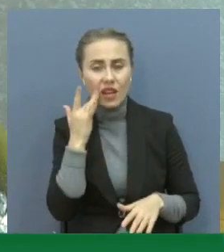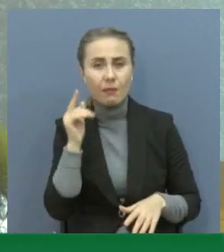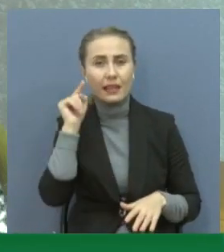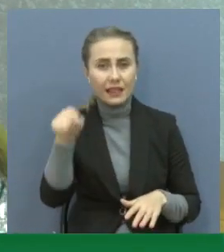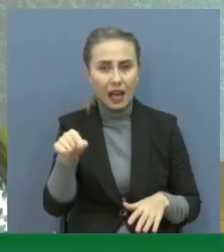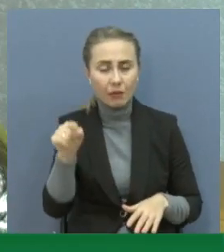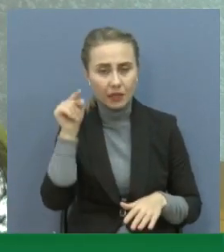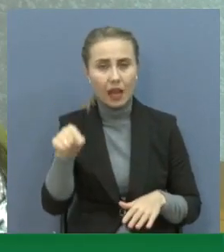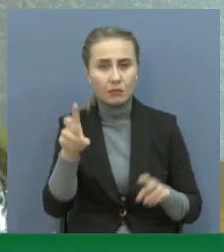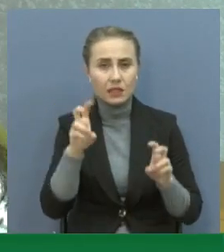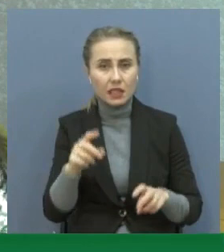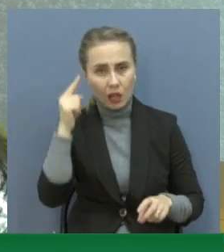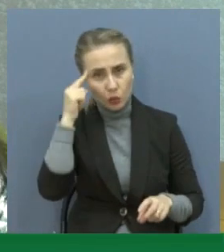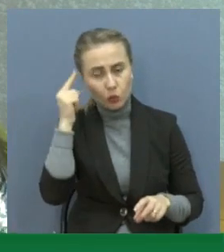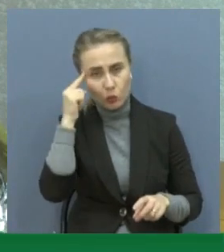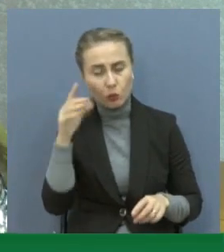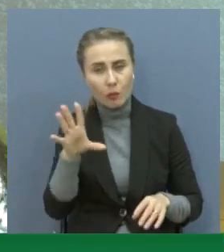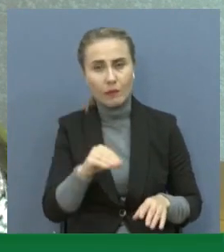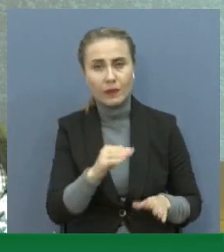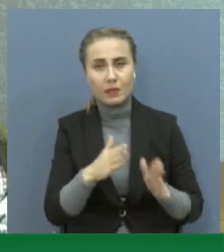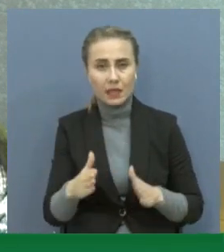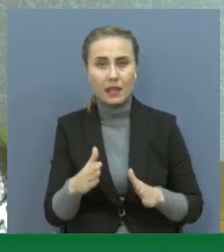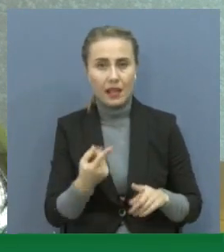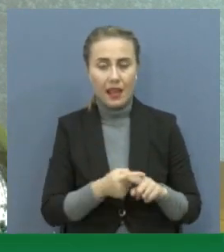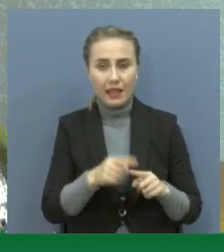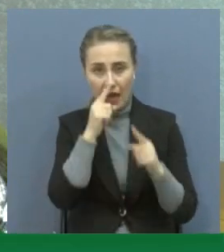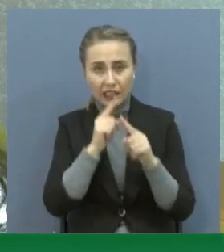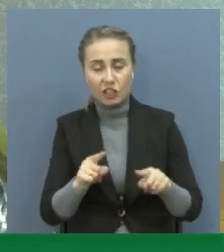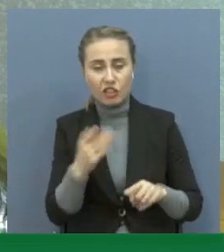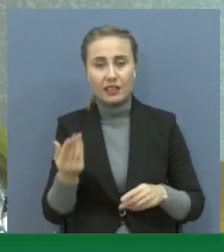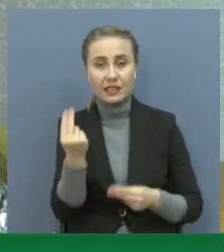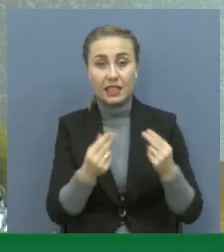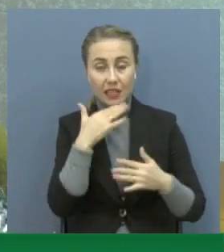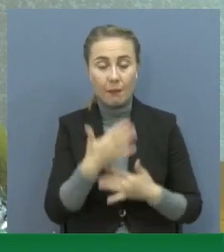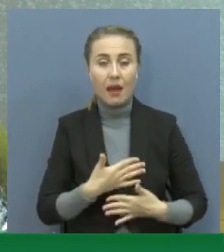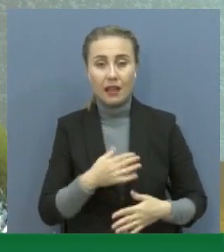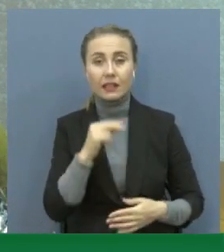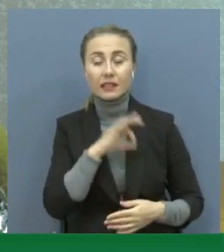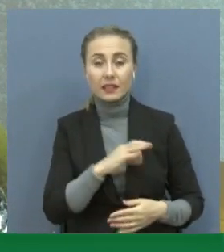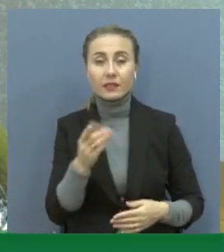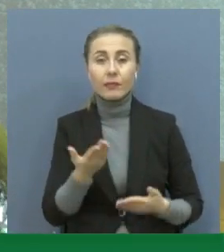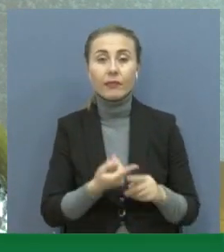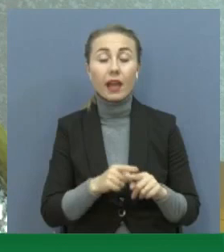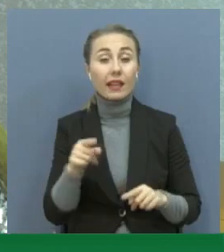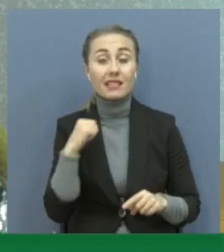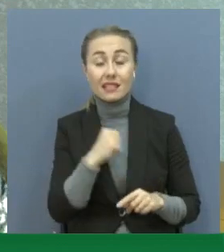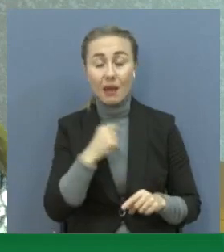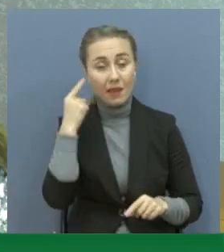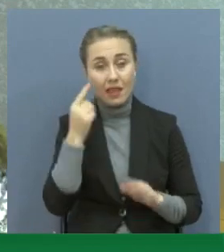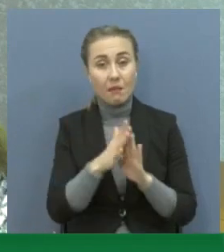там. Вот они этим отличаются, игроманы. Они сами этого не